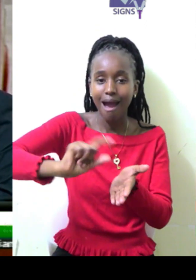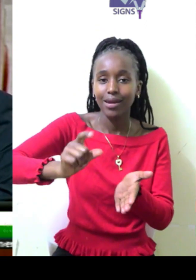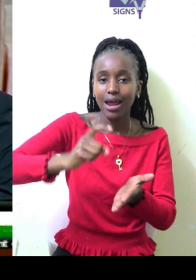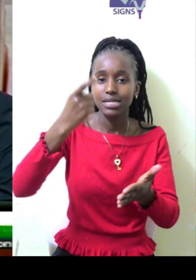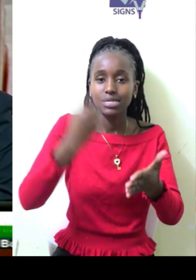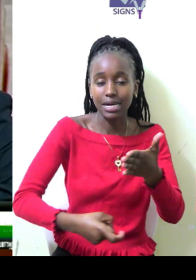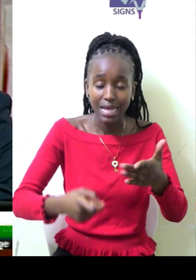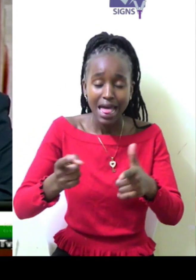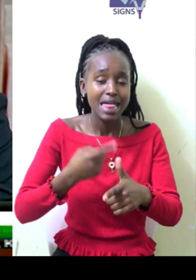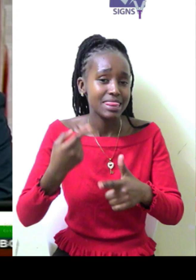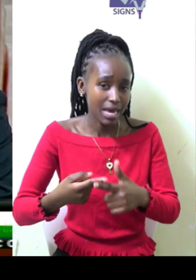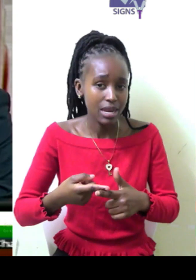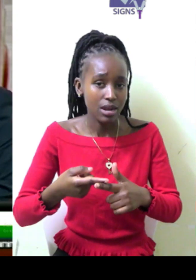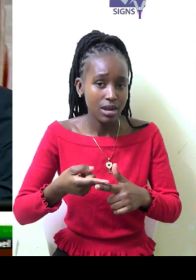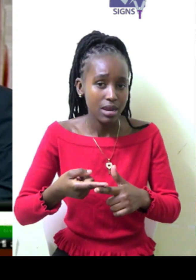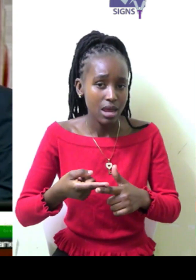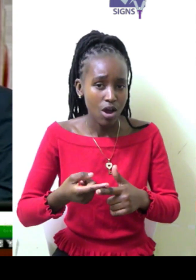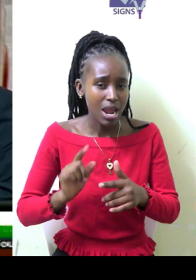ili kufanya gharama ya maisha iende chini.